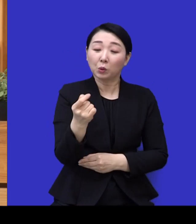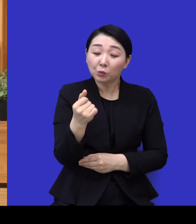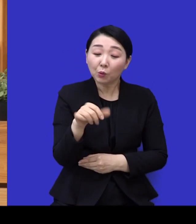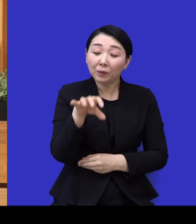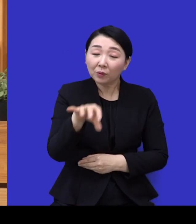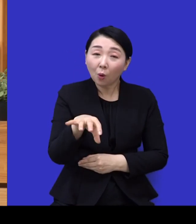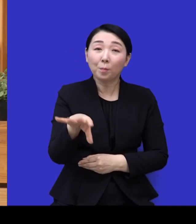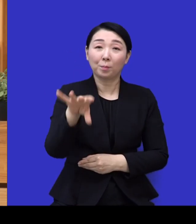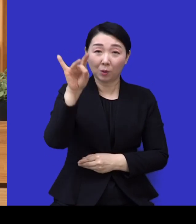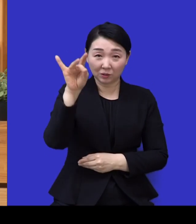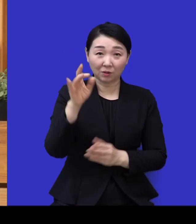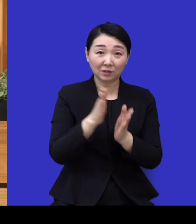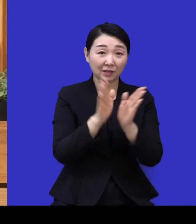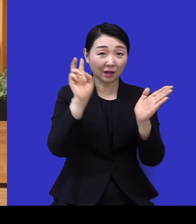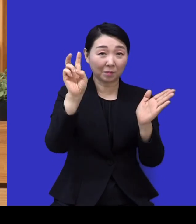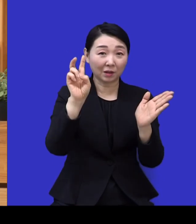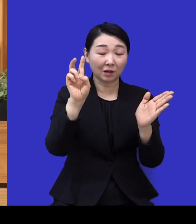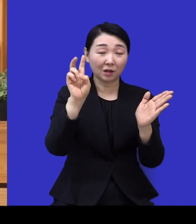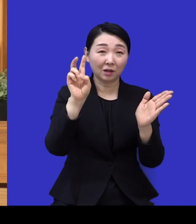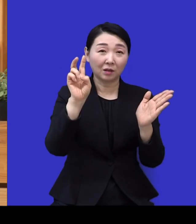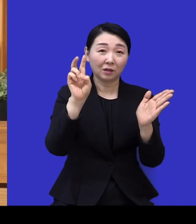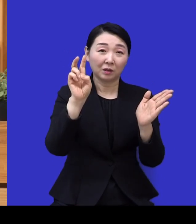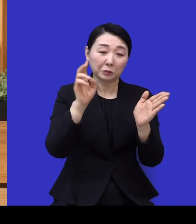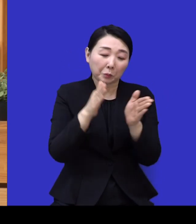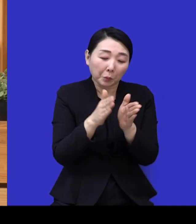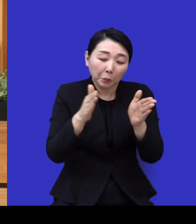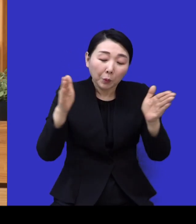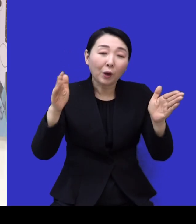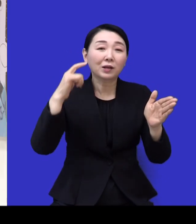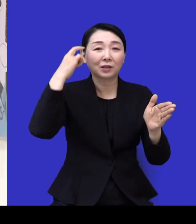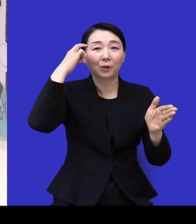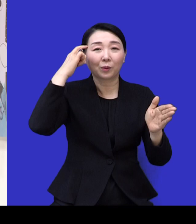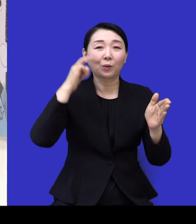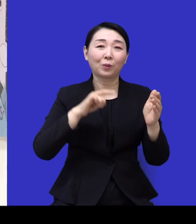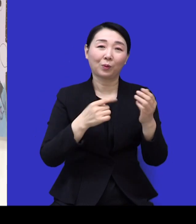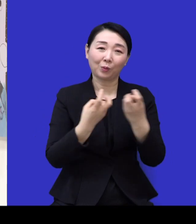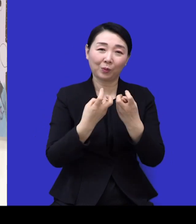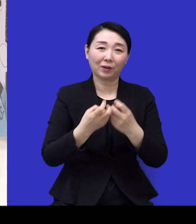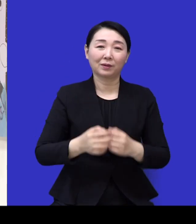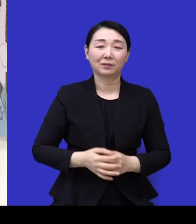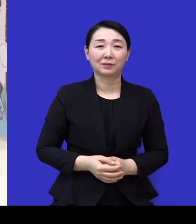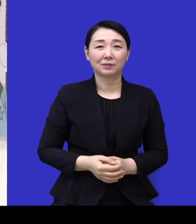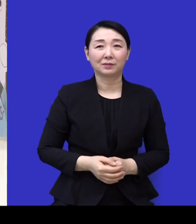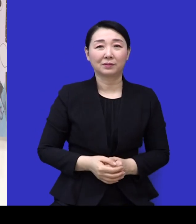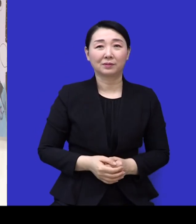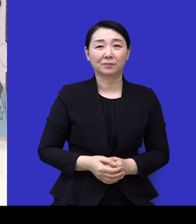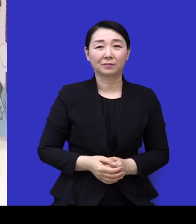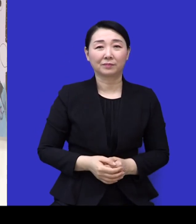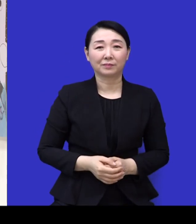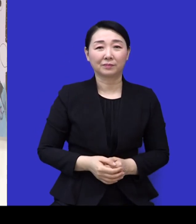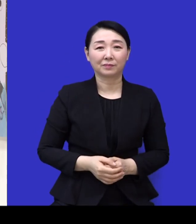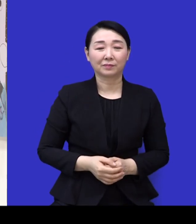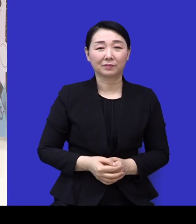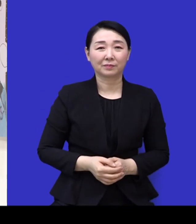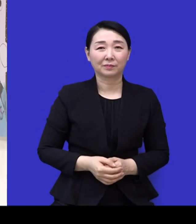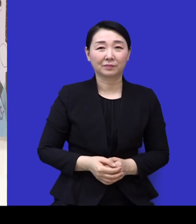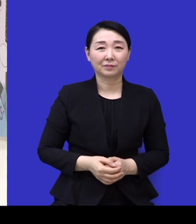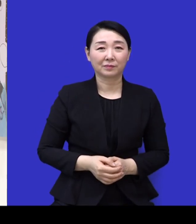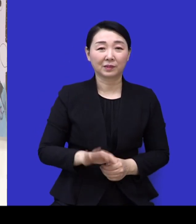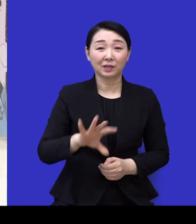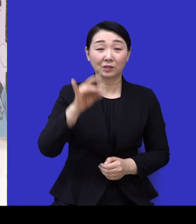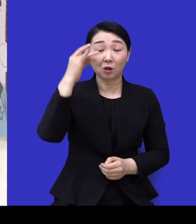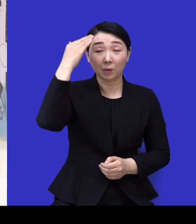것에서부터 시작을 했겠죠. 어떻게 늘려가셨어요, 광고를? 처음에는 이제 국내에서 이제 뭐 예를 들어서